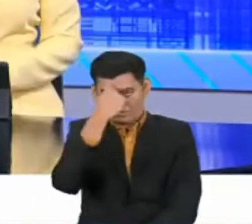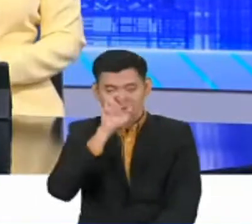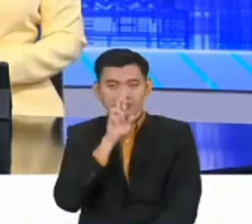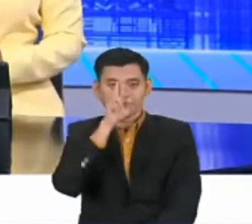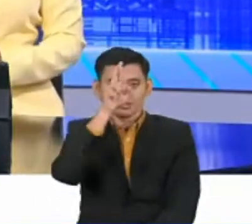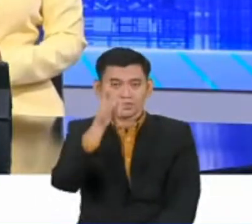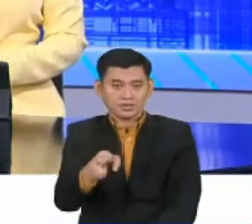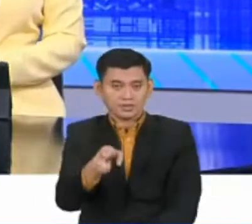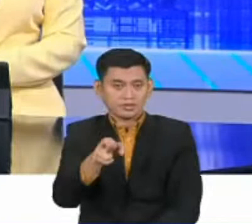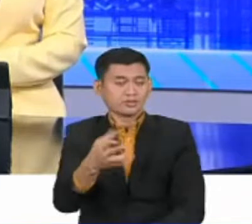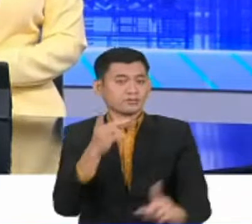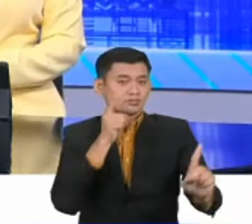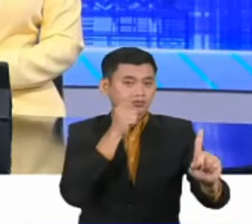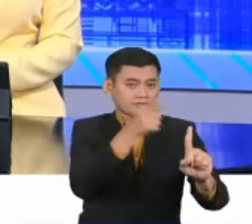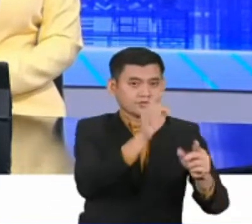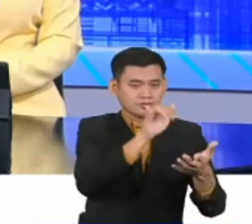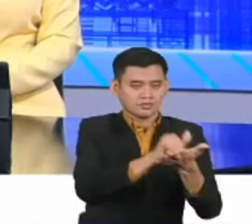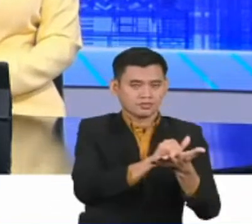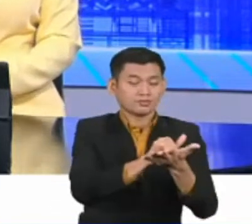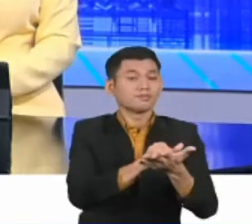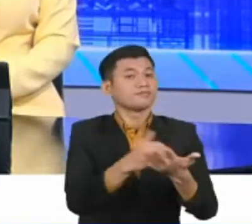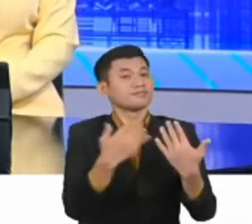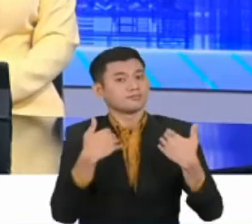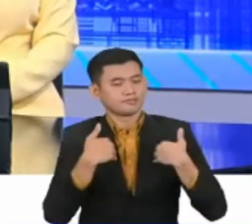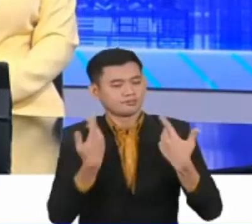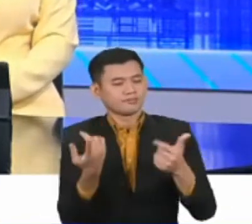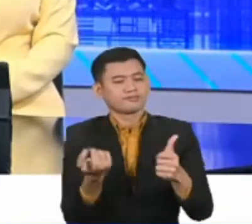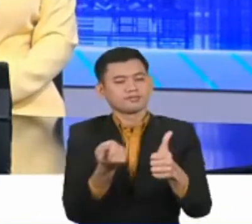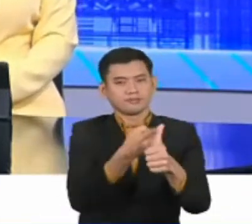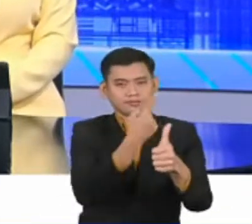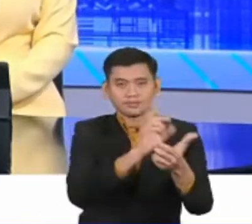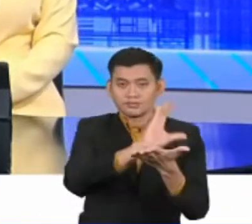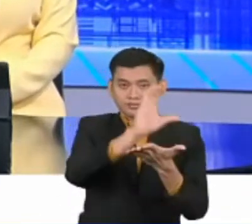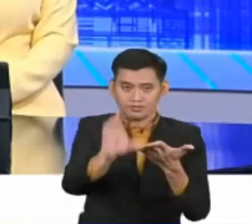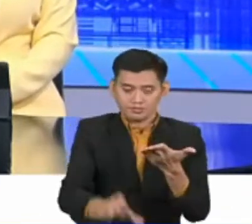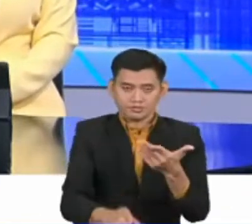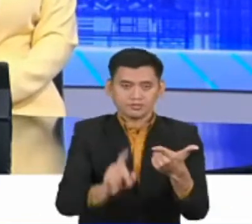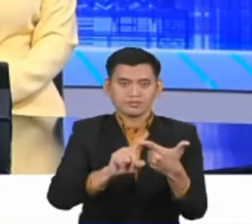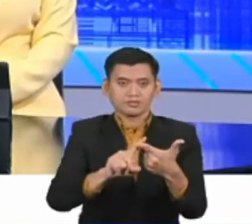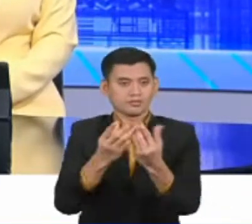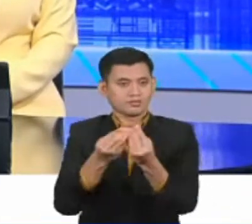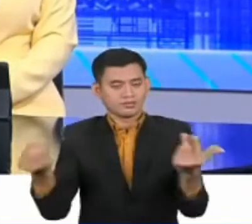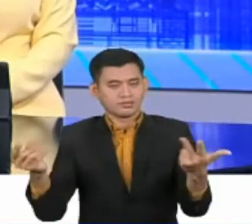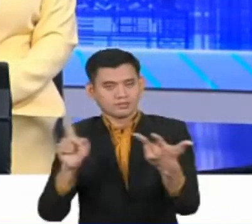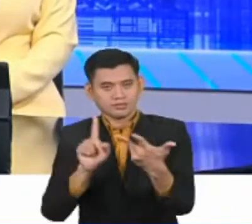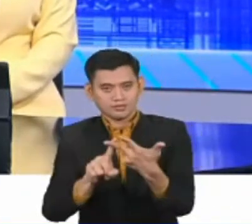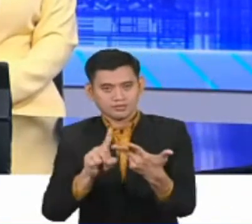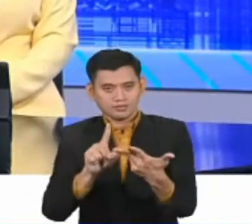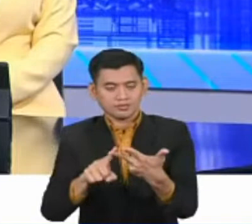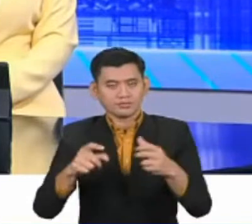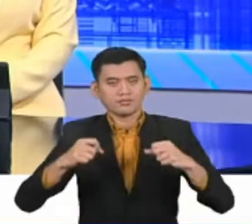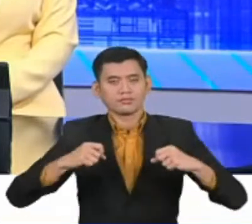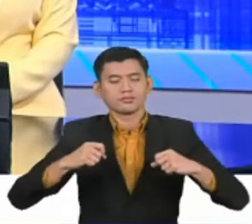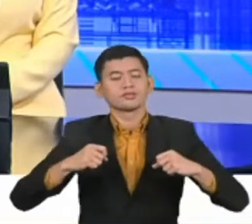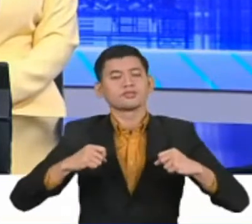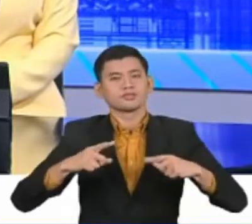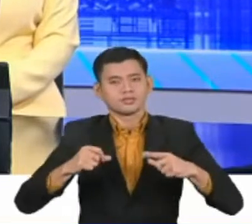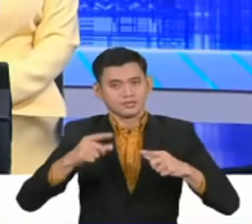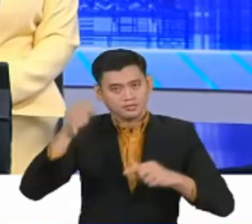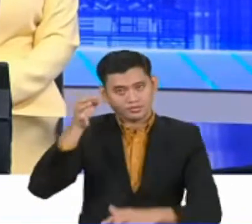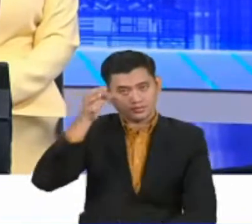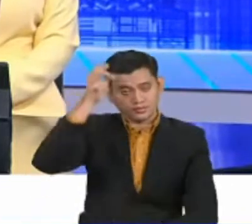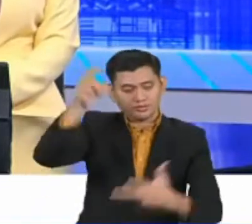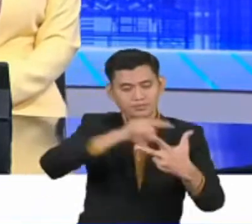itu, pihaknya akan memberi tumpuan kepada pelaburan infrastruktur, hartanah dan ekuiti swasta pada masa